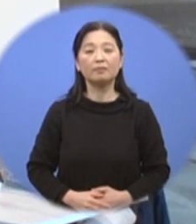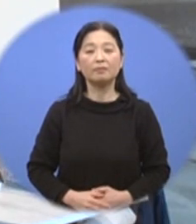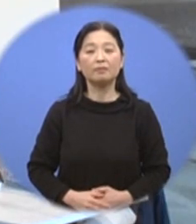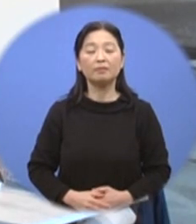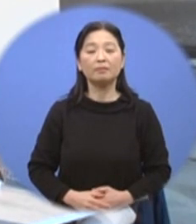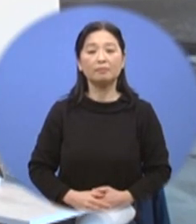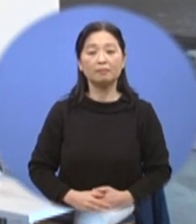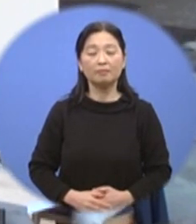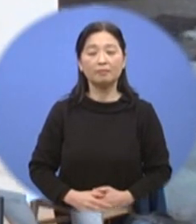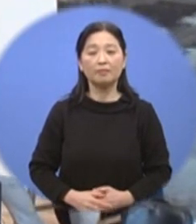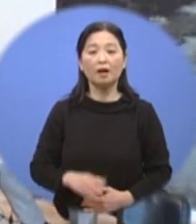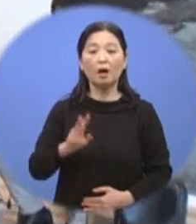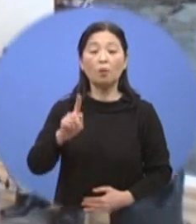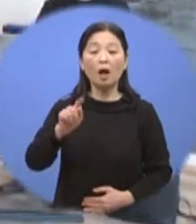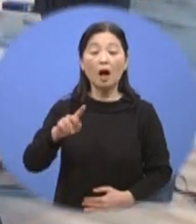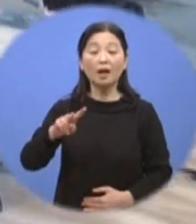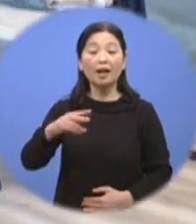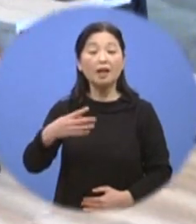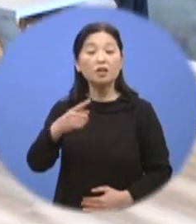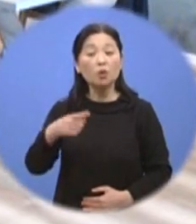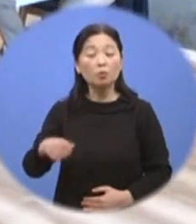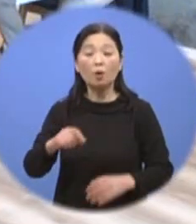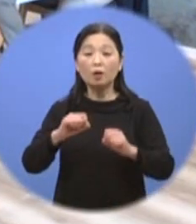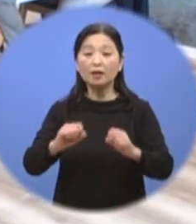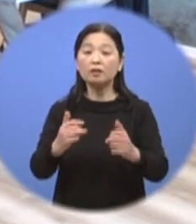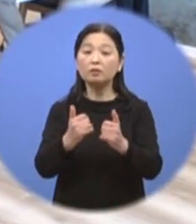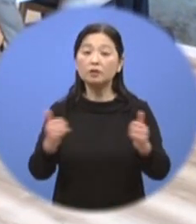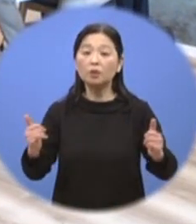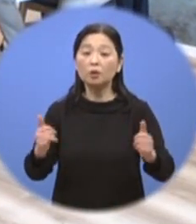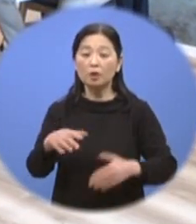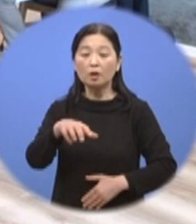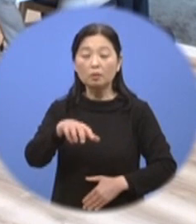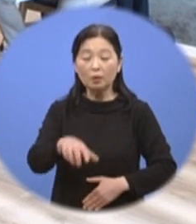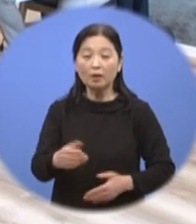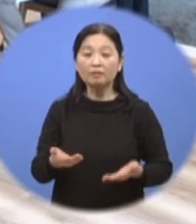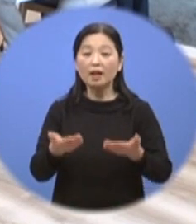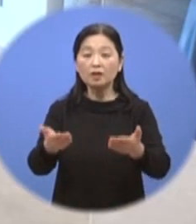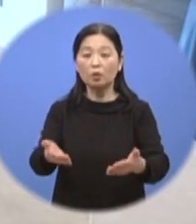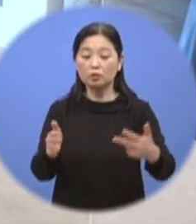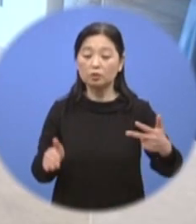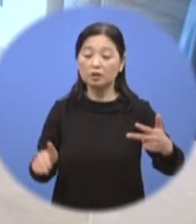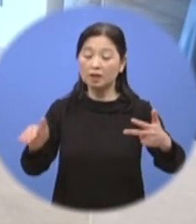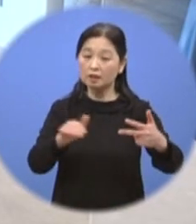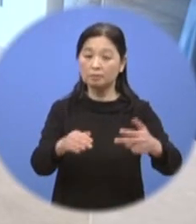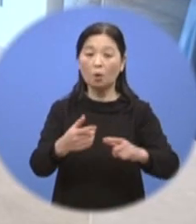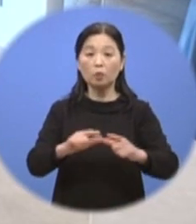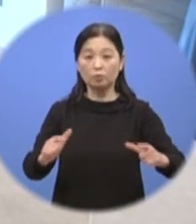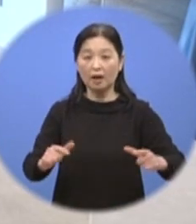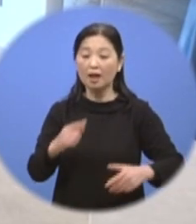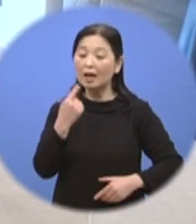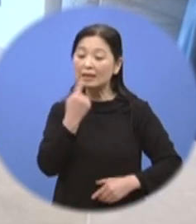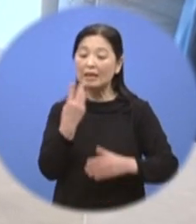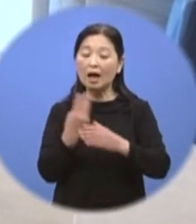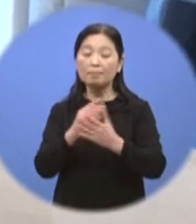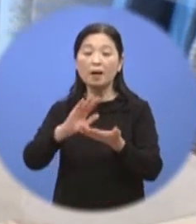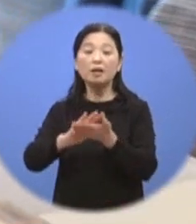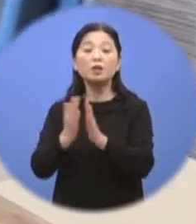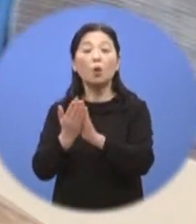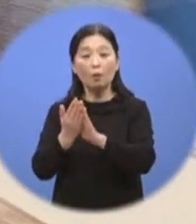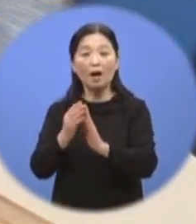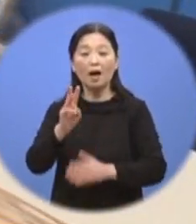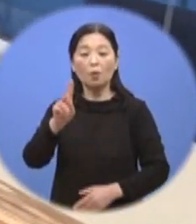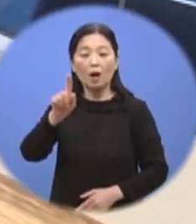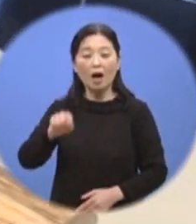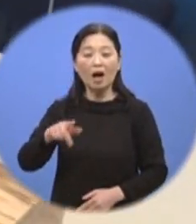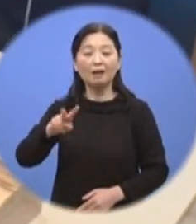一方、ワーケーションを行う人のためのスペースを提供する施設も増え、白浜町はワーケーション先進地